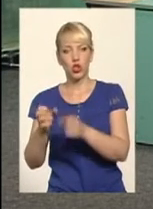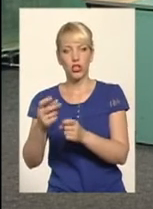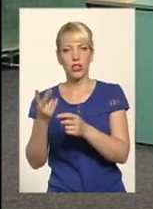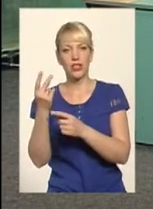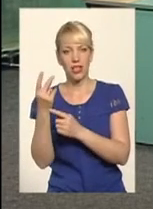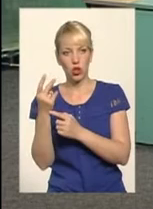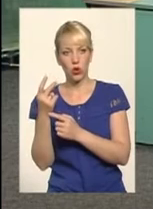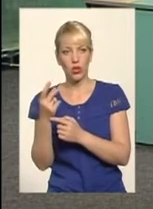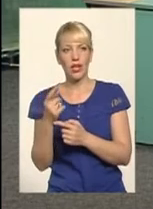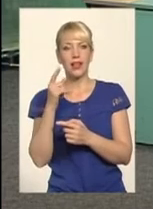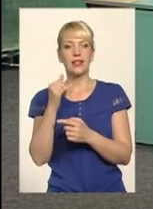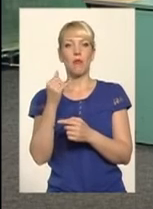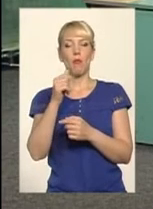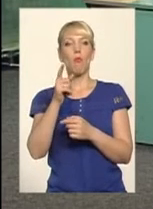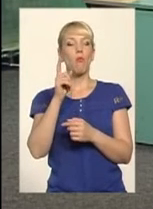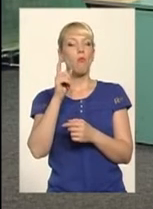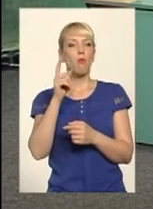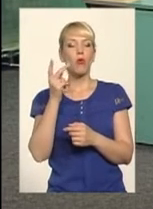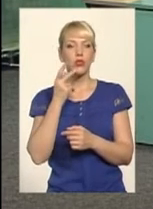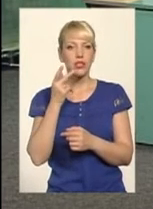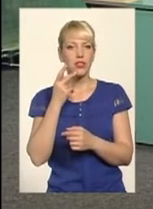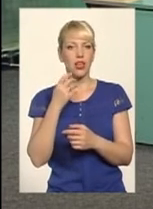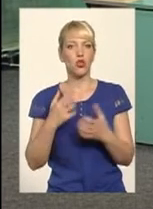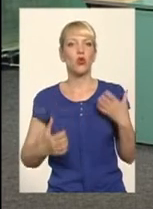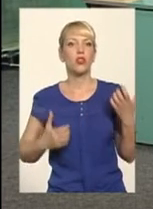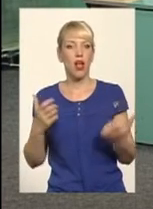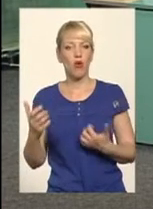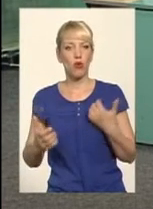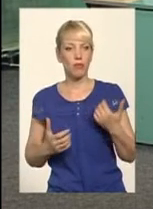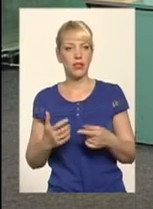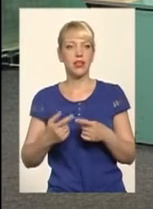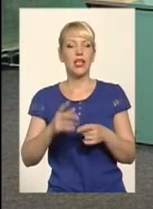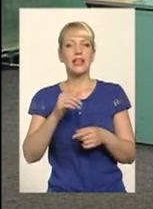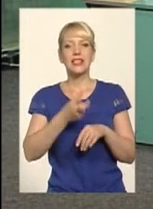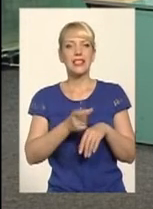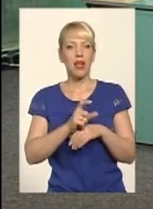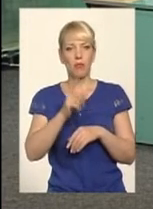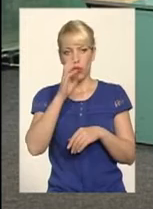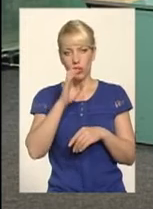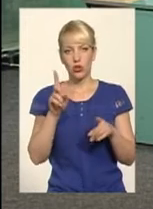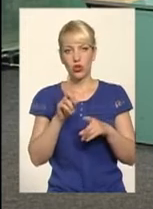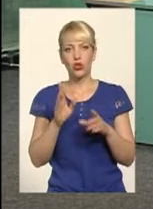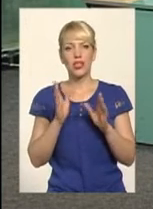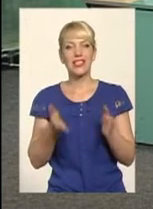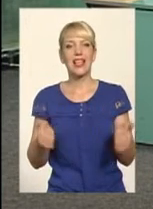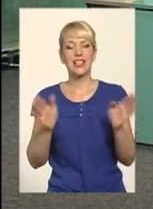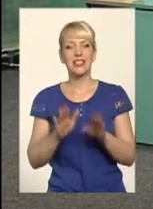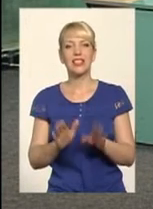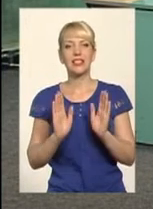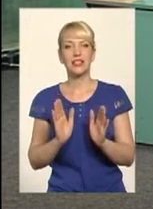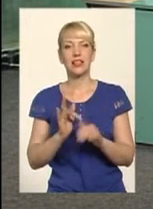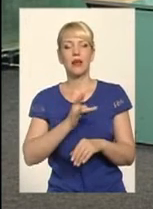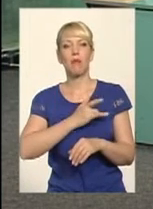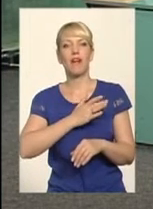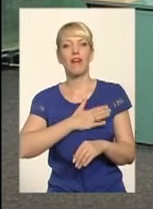третє. І ти, по суті, постійно на орбіті. І саме, скажімо, погано в цьому контексті, що тільки залишилися приватні підприємства, які розуміють,